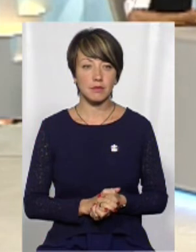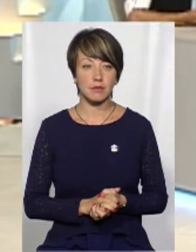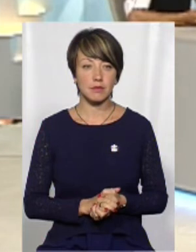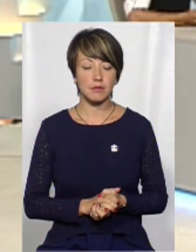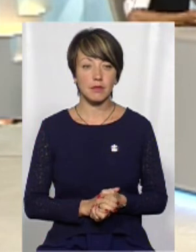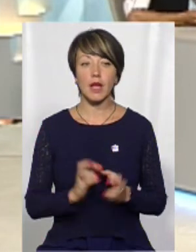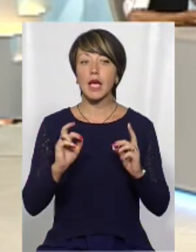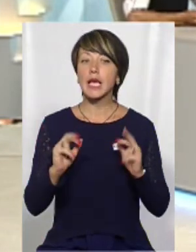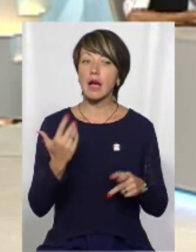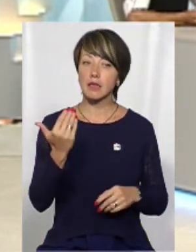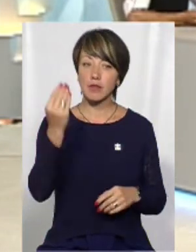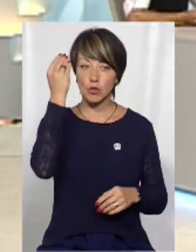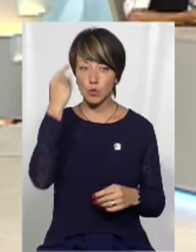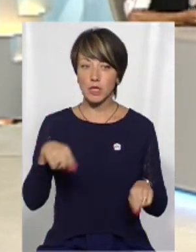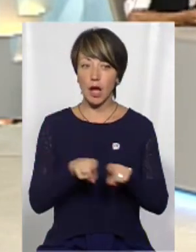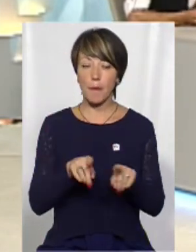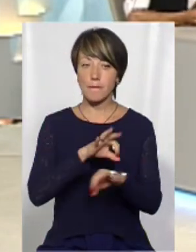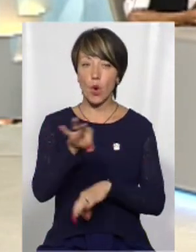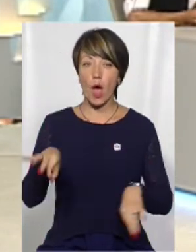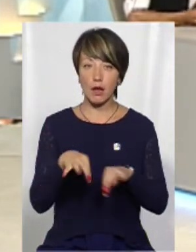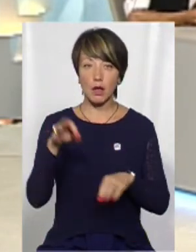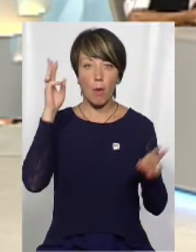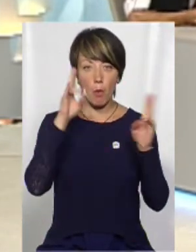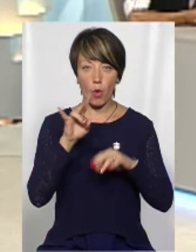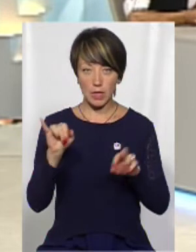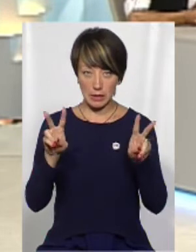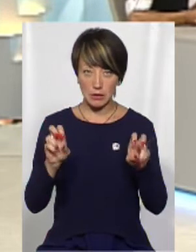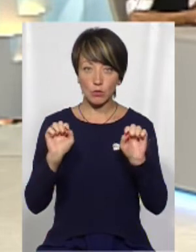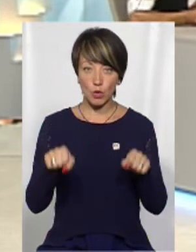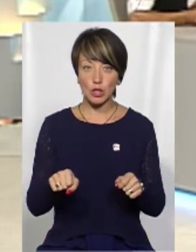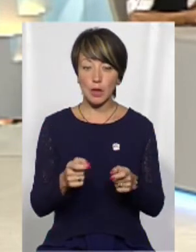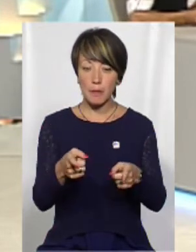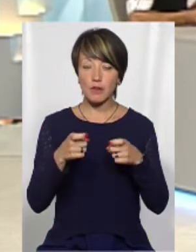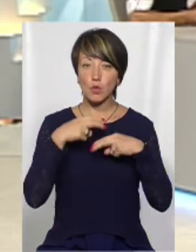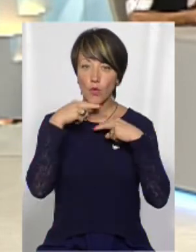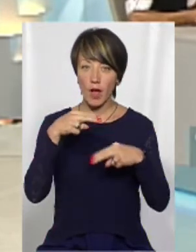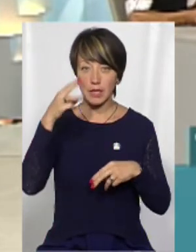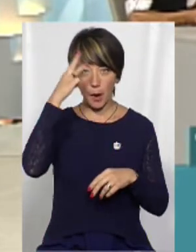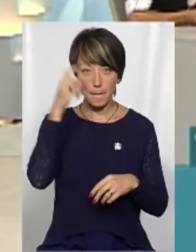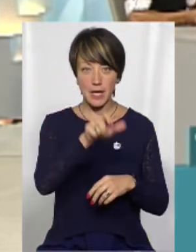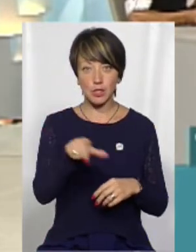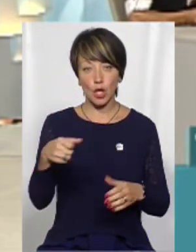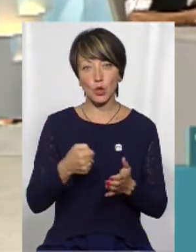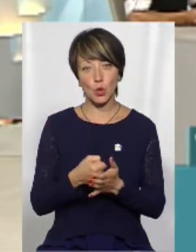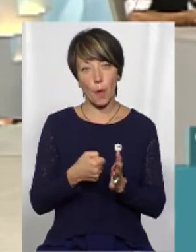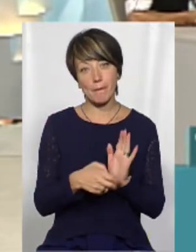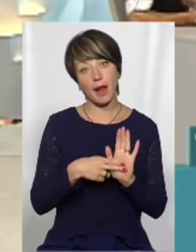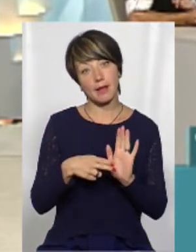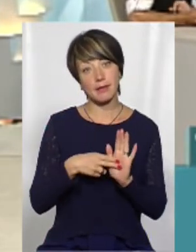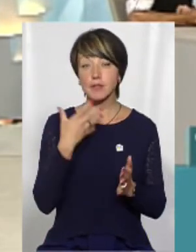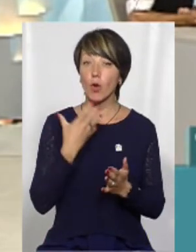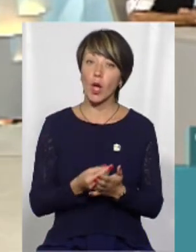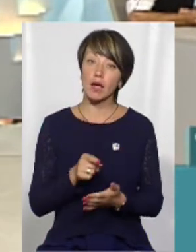Жозе, як на вашу думку, такий проект «Модні», він зможе привернути увагу хмельничан до хмельницьких